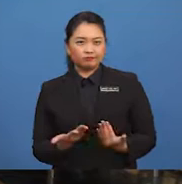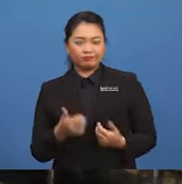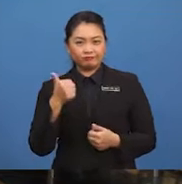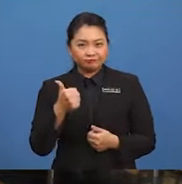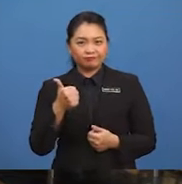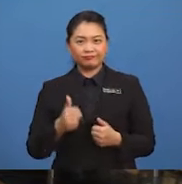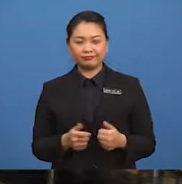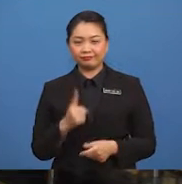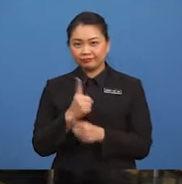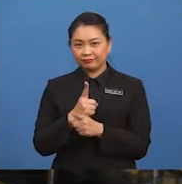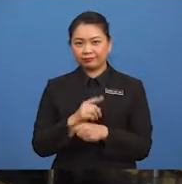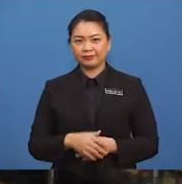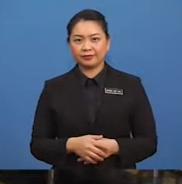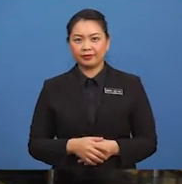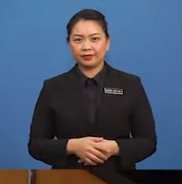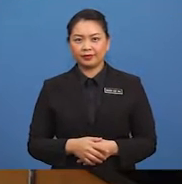Wow, menarik kan?